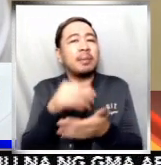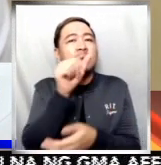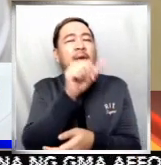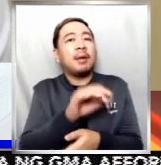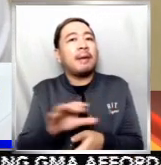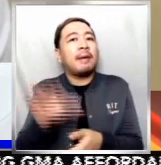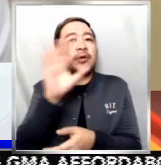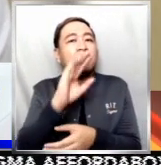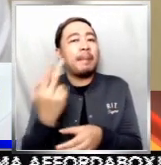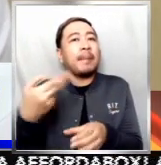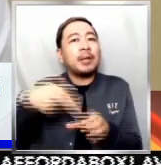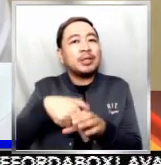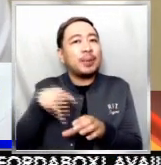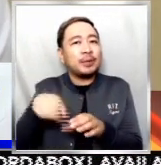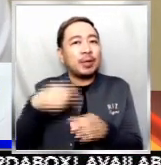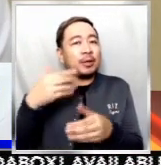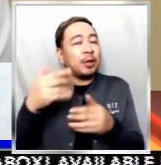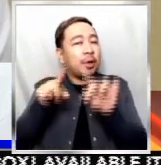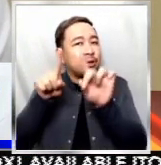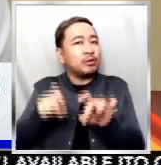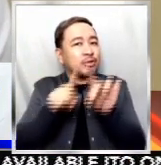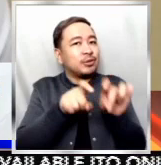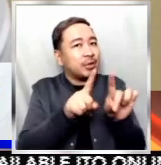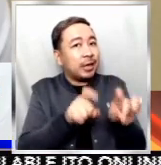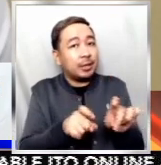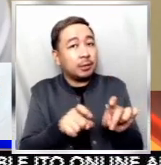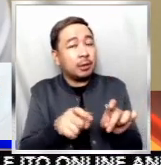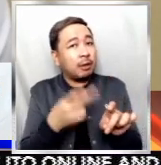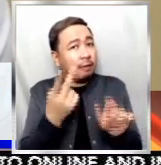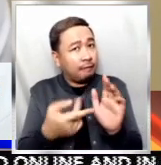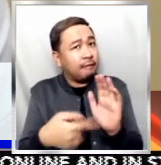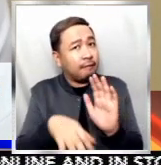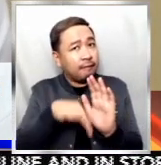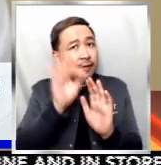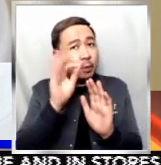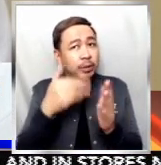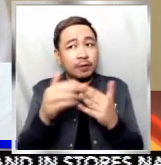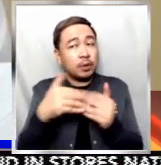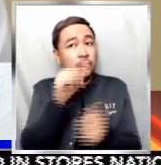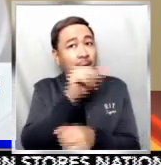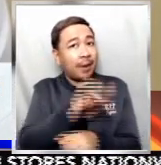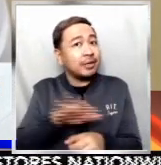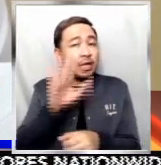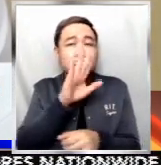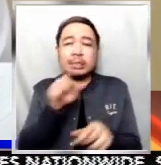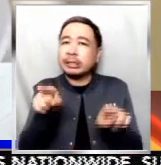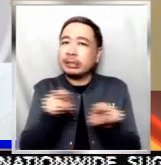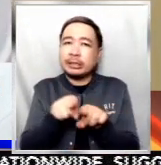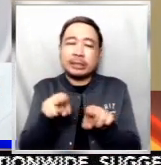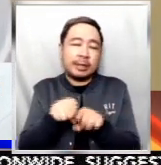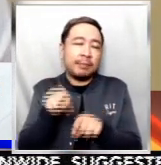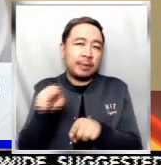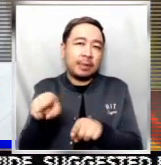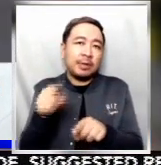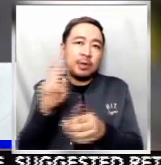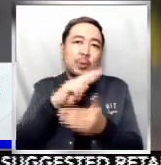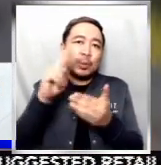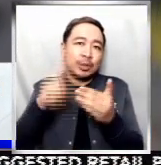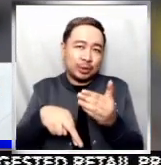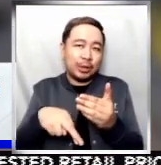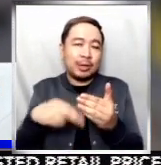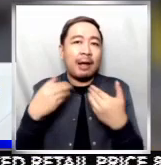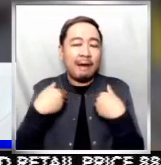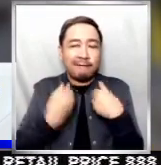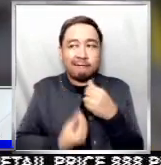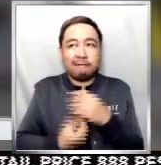participants in the trial. And nakikita naman doon na even Asian participants, ganun din ang antibody production. Sinimula